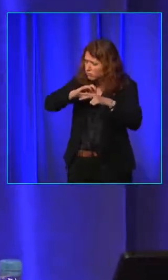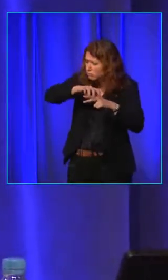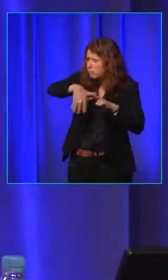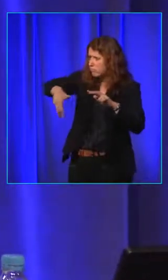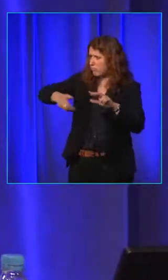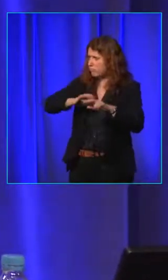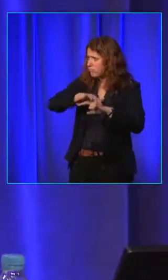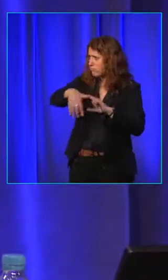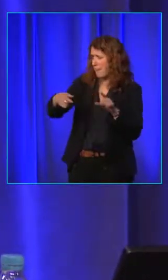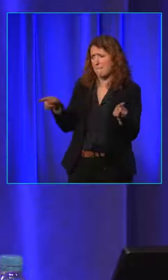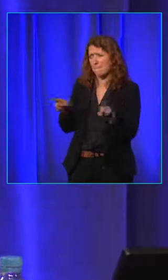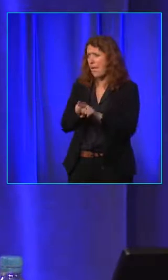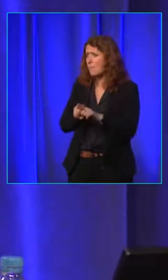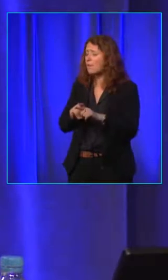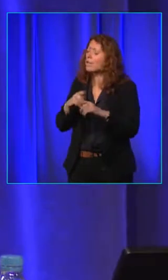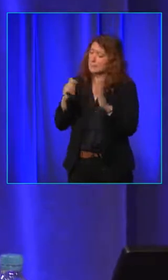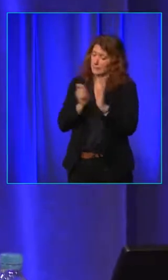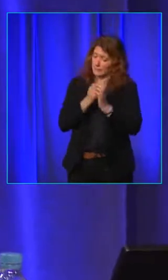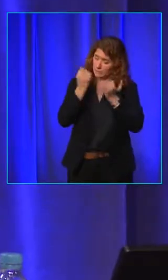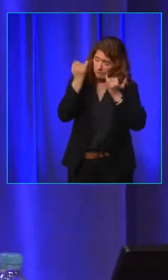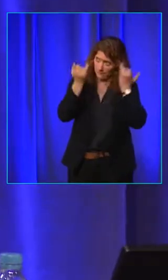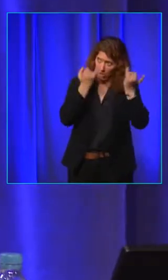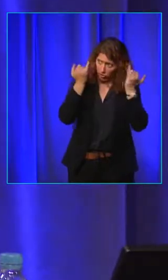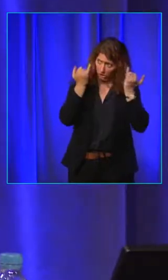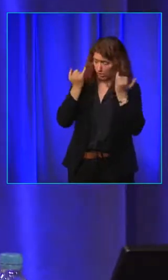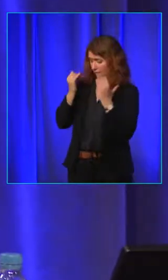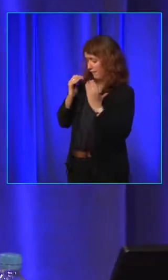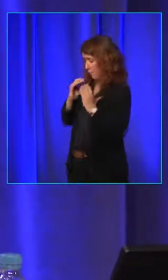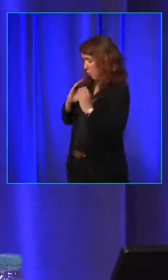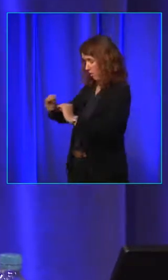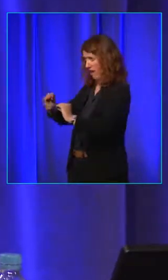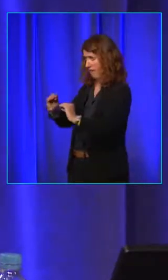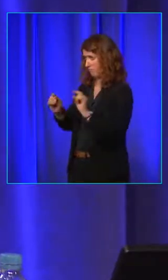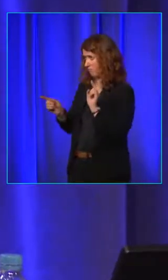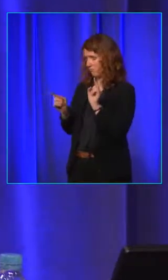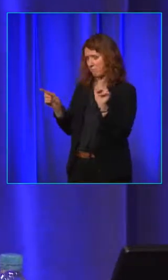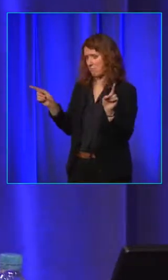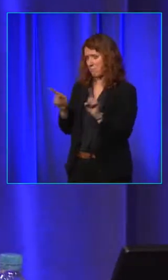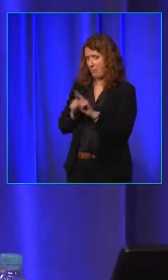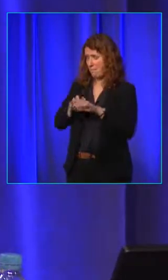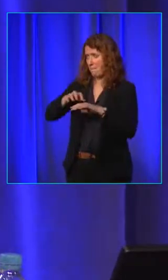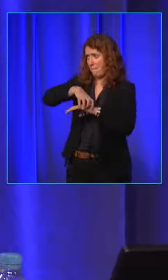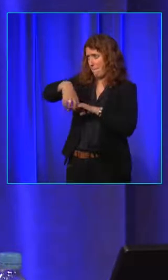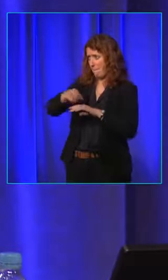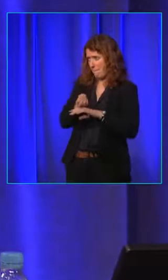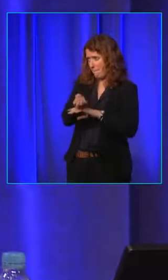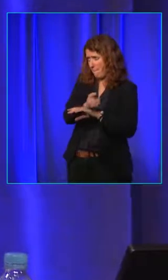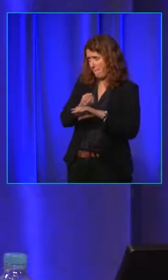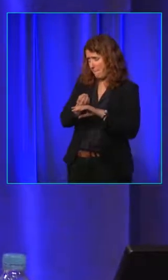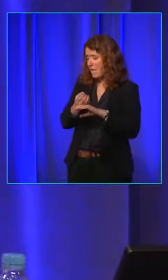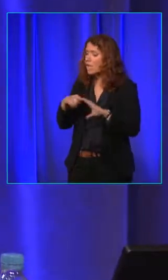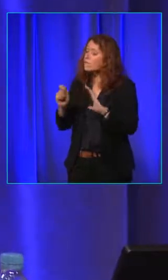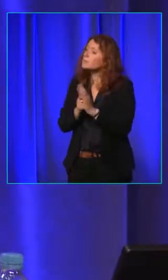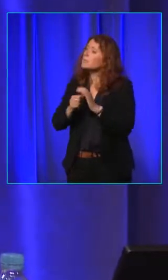activé quand j'imagine et quand je fais l'action. Et quand vous faites une action,